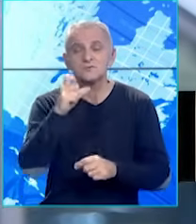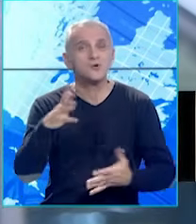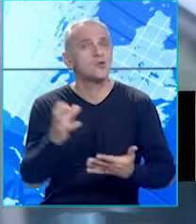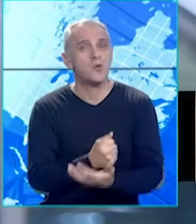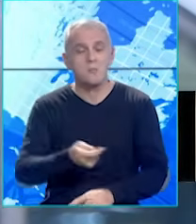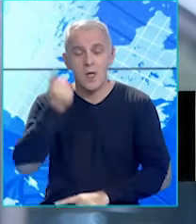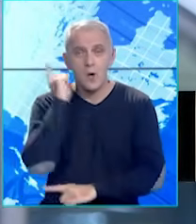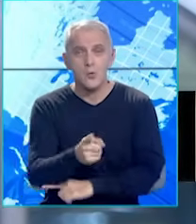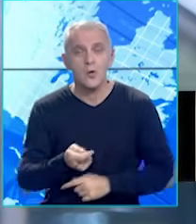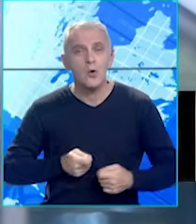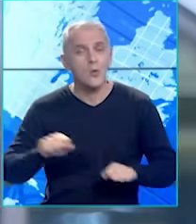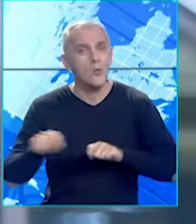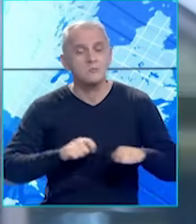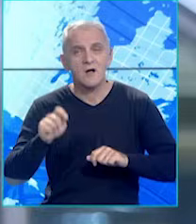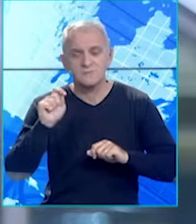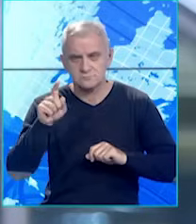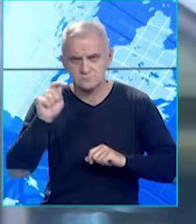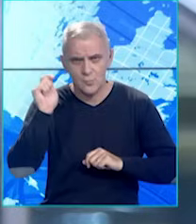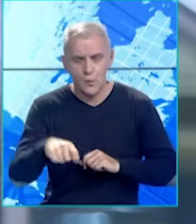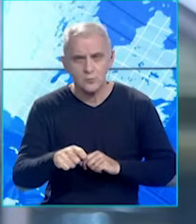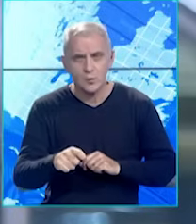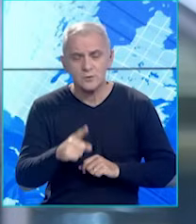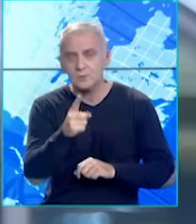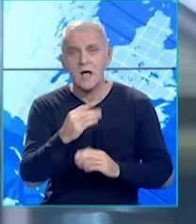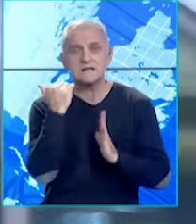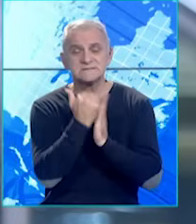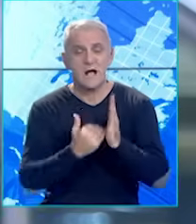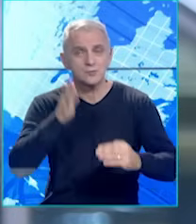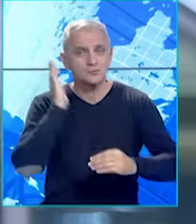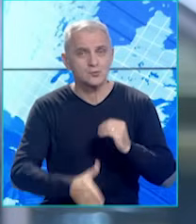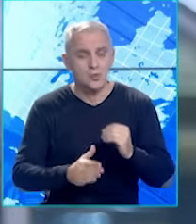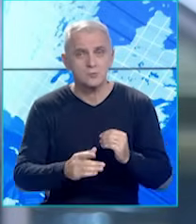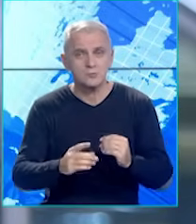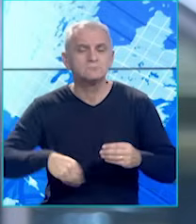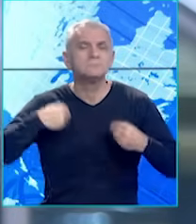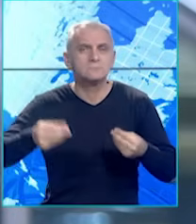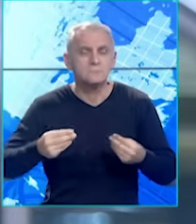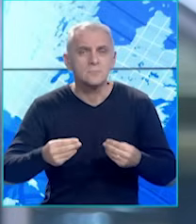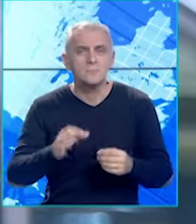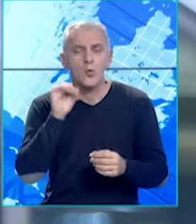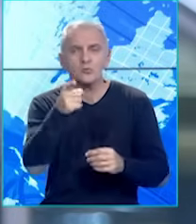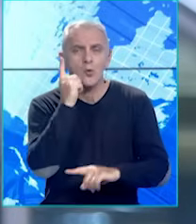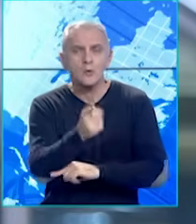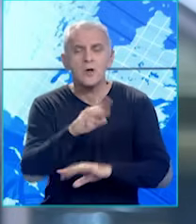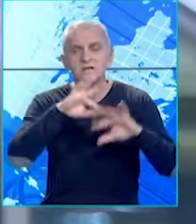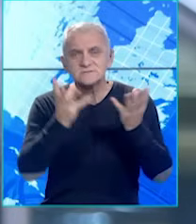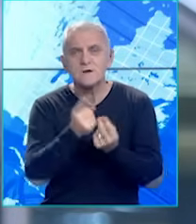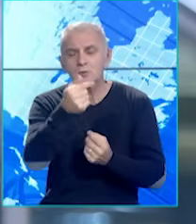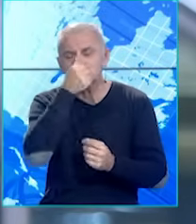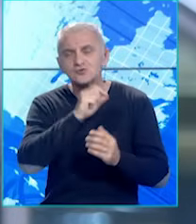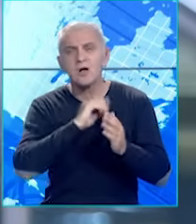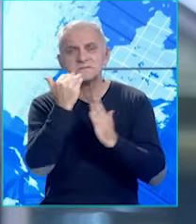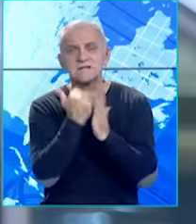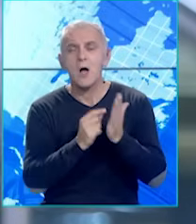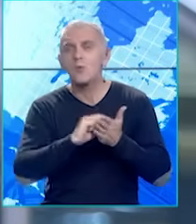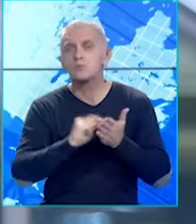upravnog odbora o pokretanju procedure i da se u zakonskom roku očitovala o toj odluci, prema tome sve ono što zakon propisuje